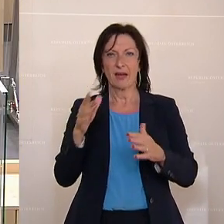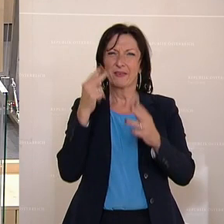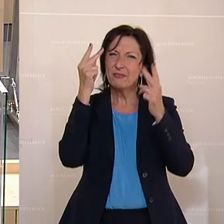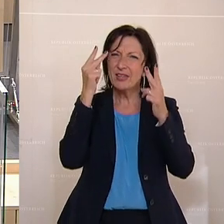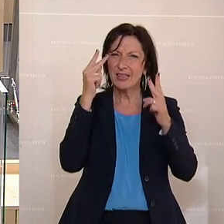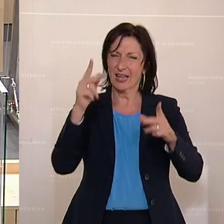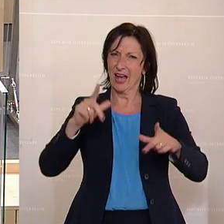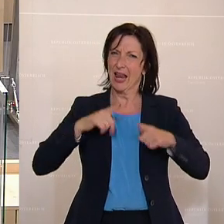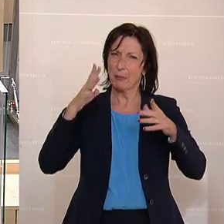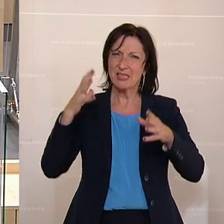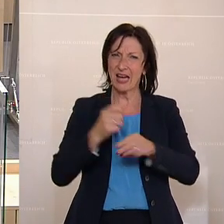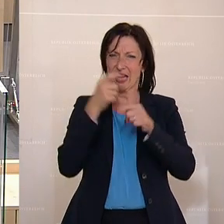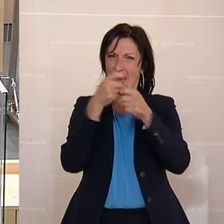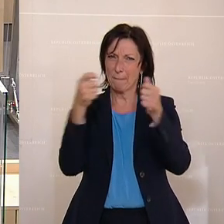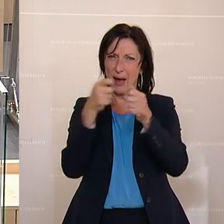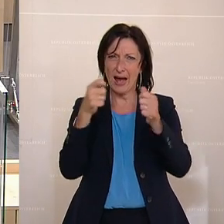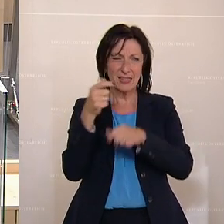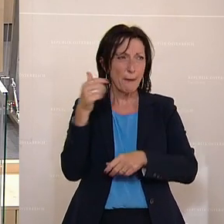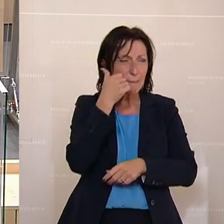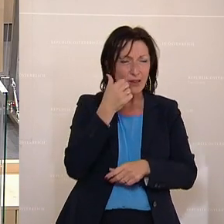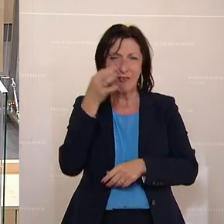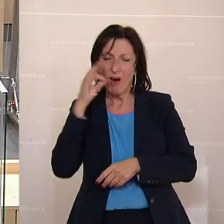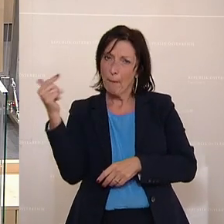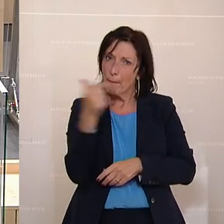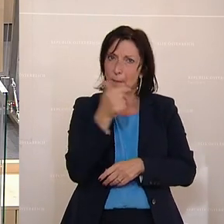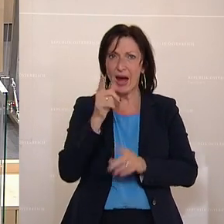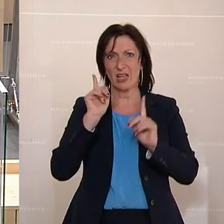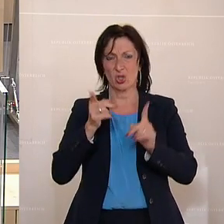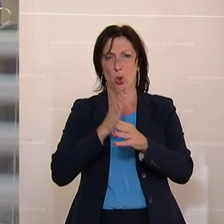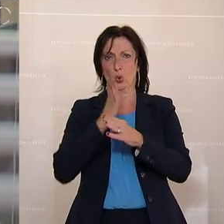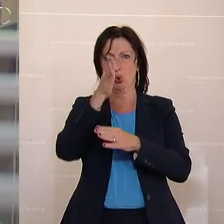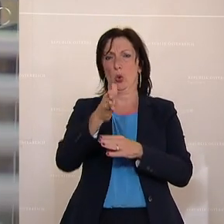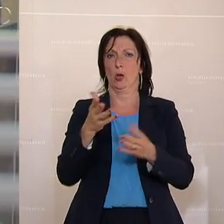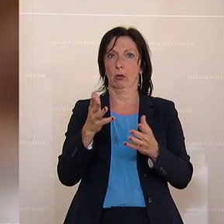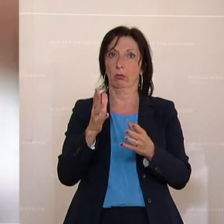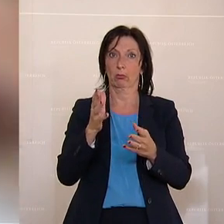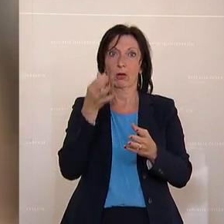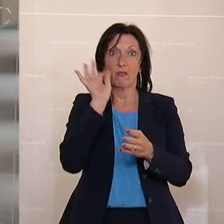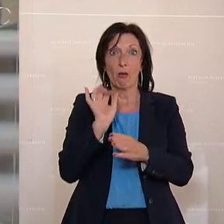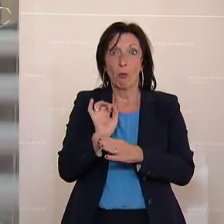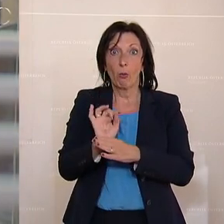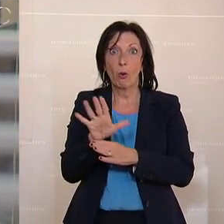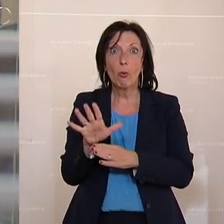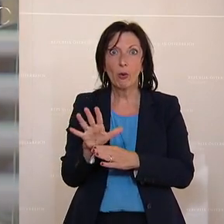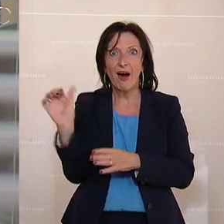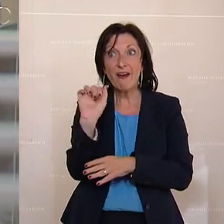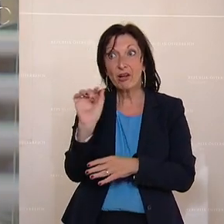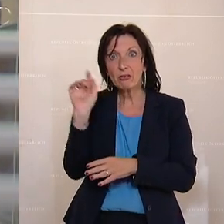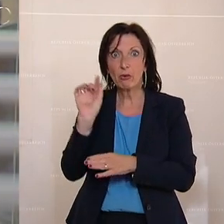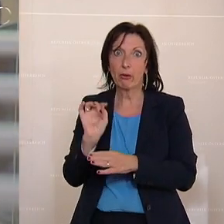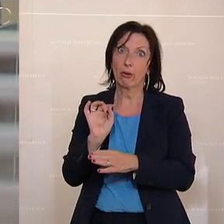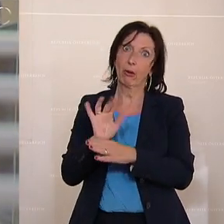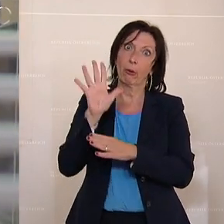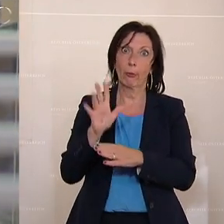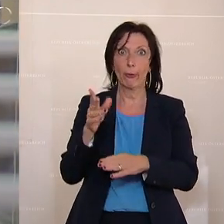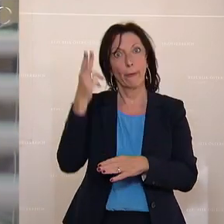essentiellen lebensrettenden Maßnahmen soll gewährleistet werden. Ich kann nur sagen, was für ein Glück für die Frauen in Afghanistan, die nicht mehr auf die